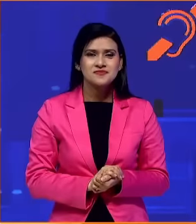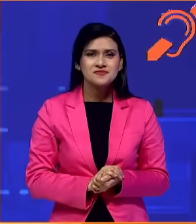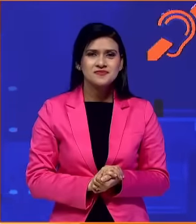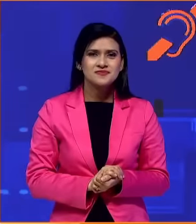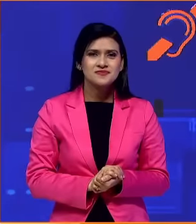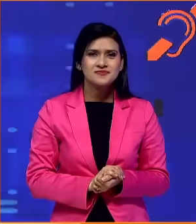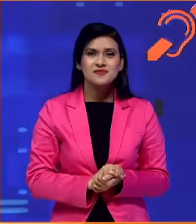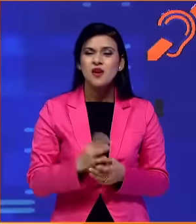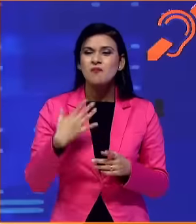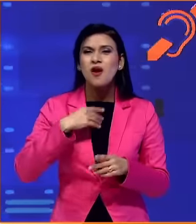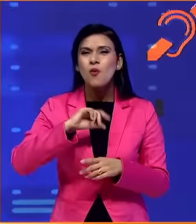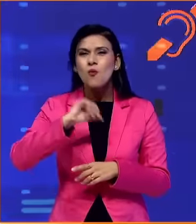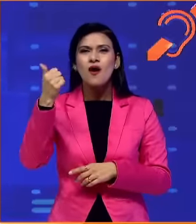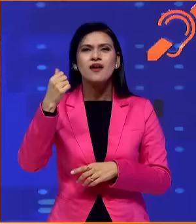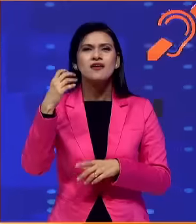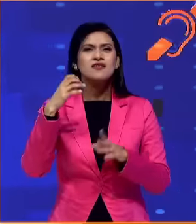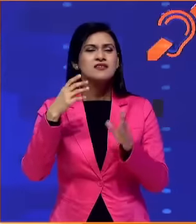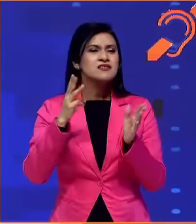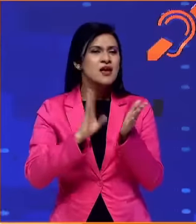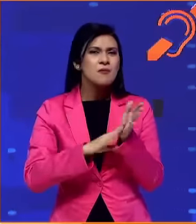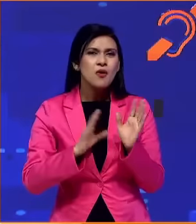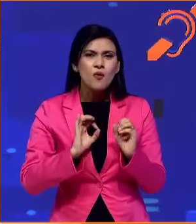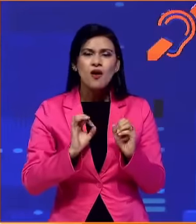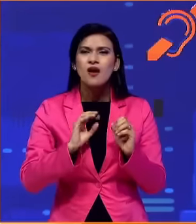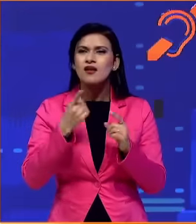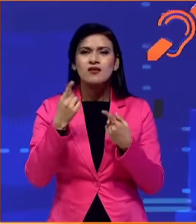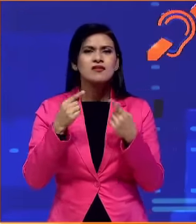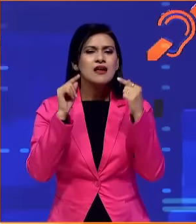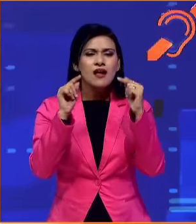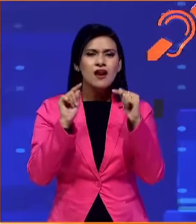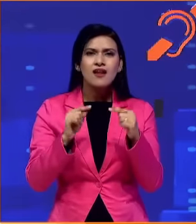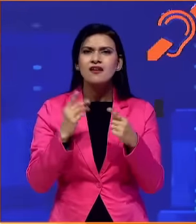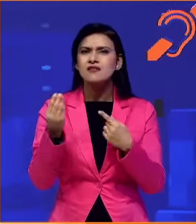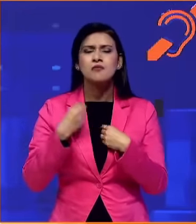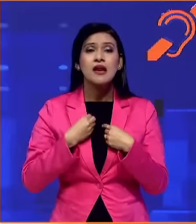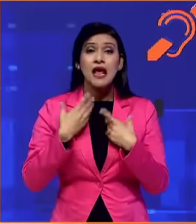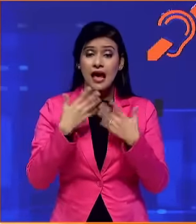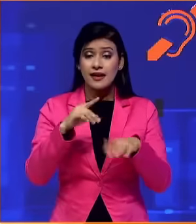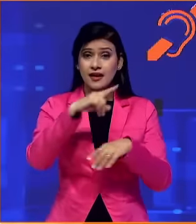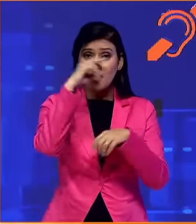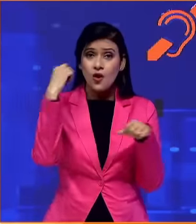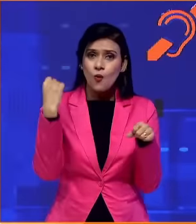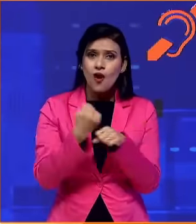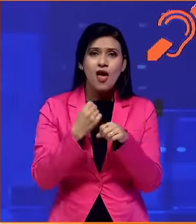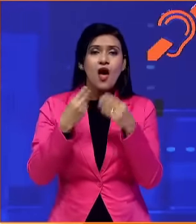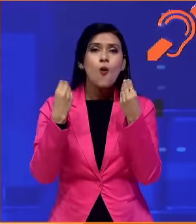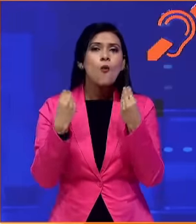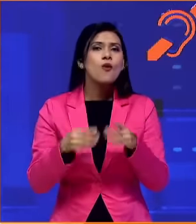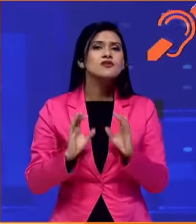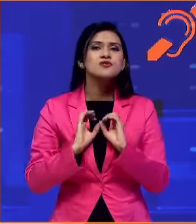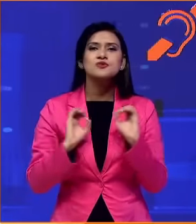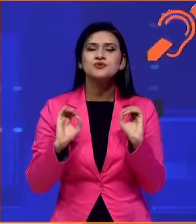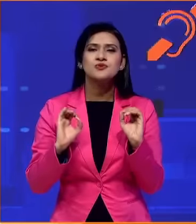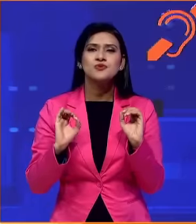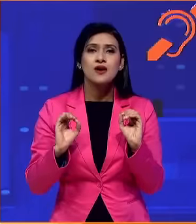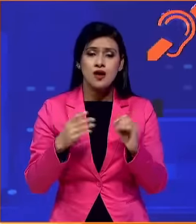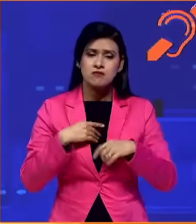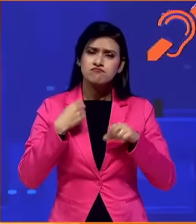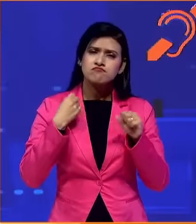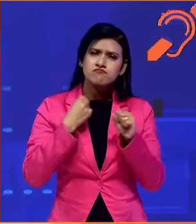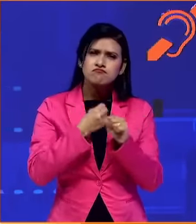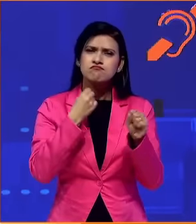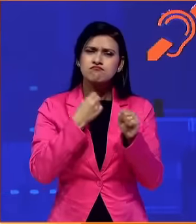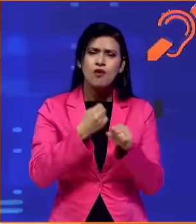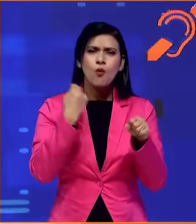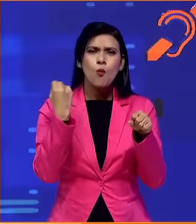;कोईभीमेहनत व्यर्थनहींजाती।कोईभीमेहनतकभीव्यर्थनहींजाती।अगर आपकड़ीमेहनतकरतेहैं,तो